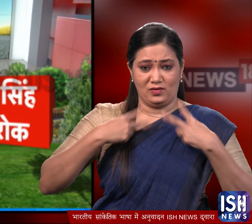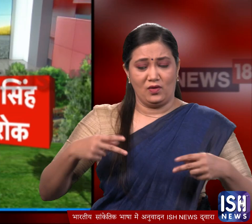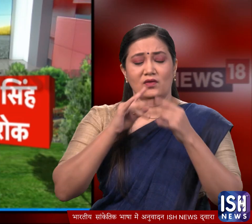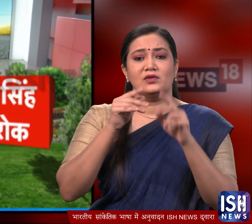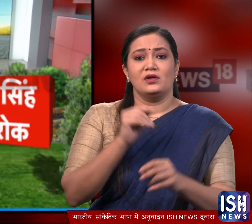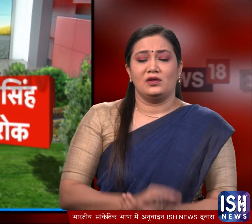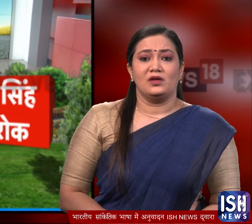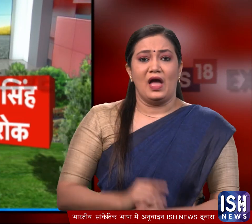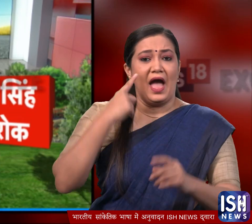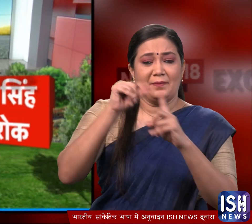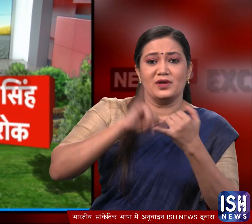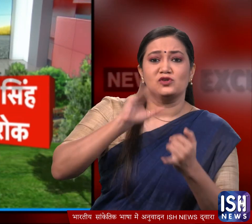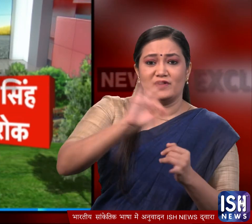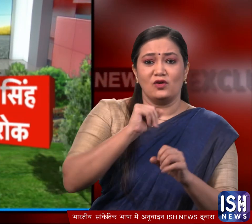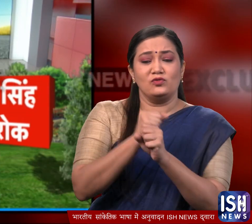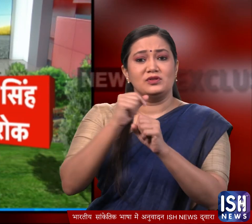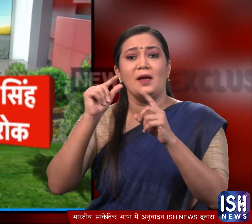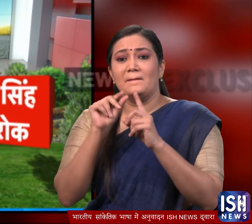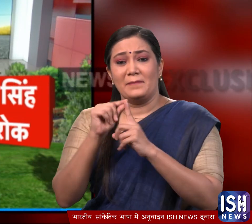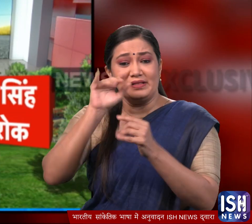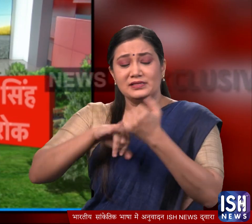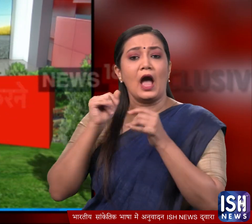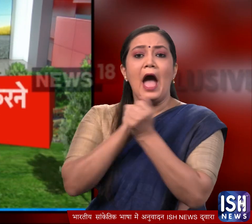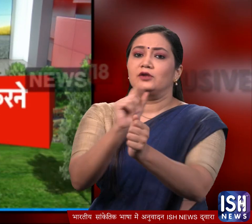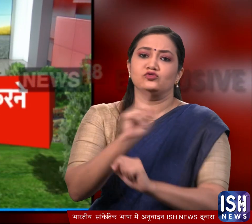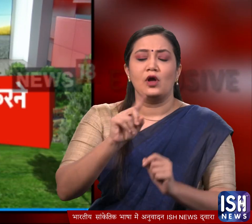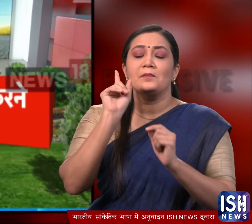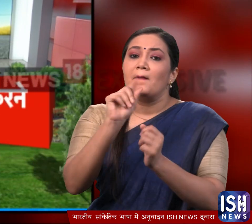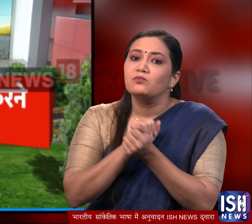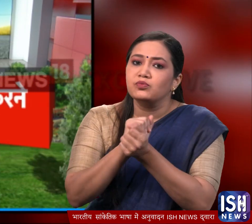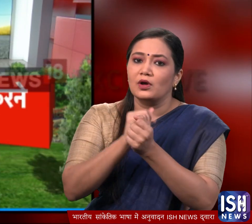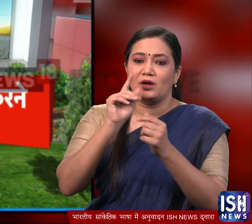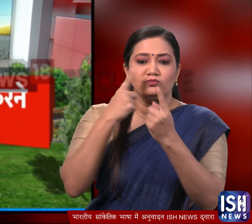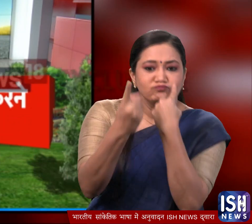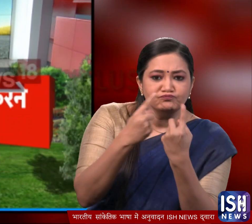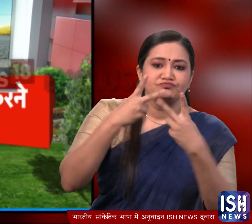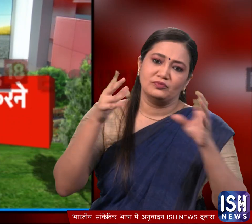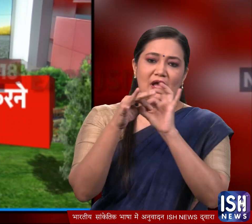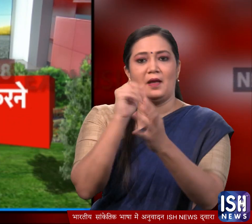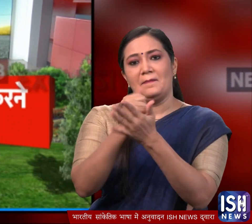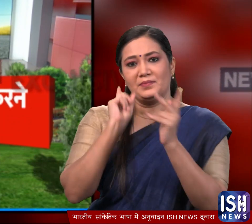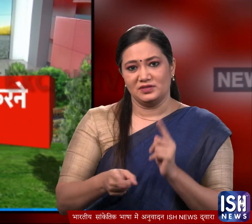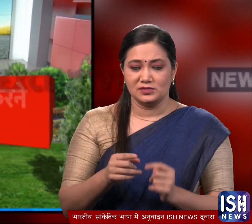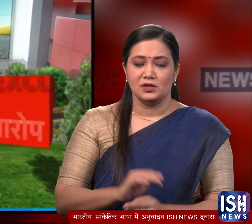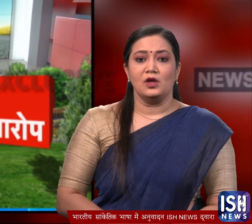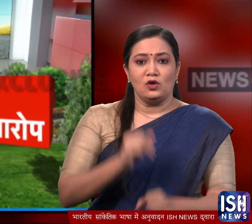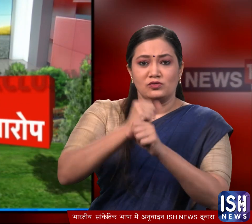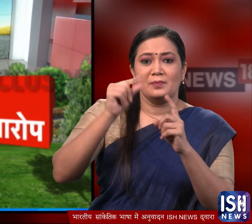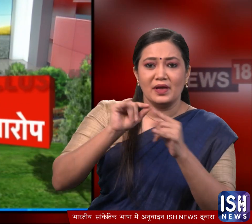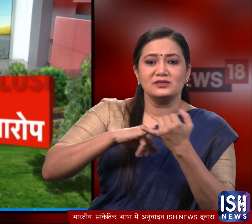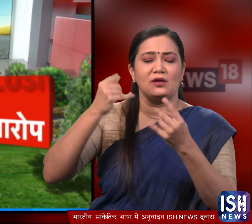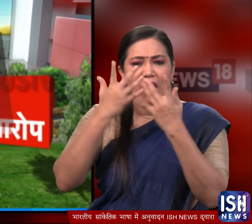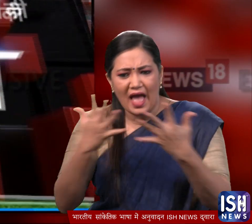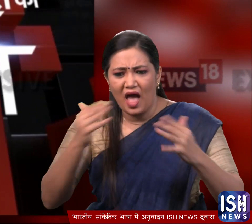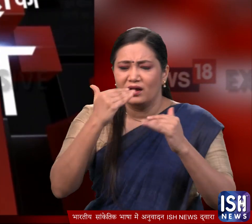आईपीएस अफसर गुरजिंदर पाल सिंह की गिरफ्तारी पर रोक लगा दी, लेकिन उन्हें पुलिस जांच में पूरा सहयोग करने का निर्देश भी दिया। गुरजिंदर पाल सिंह पर अवैध